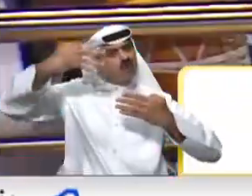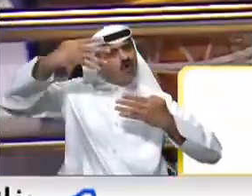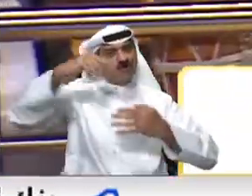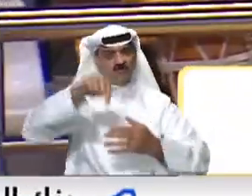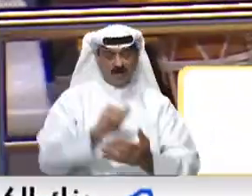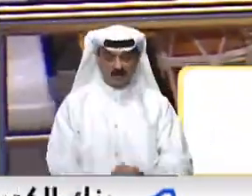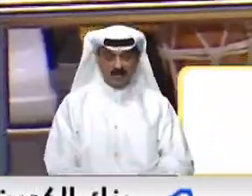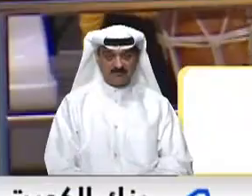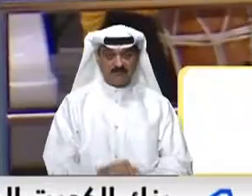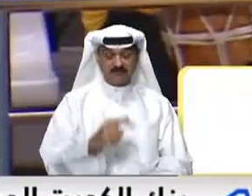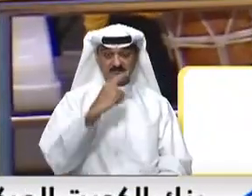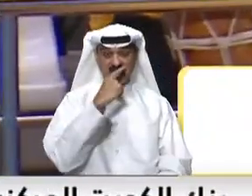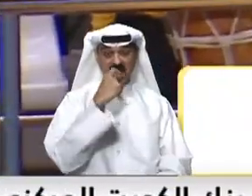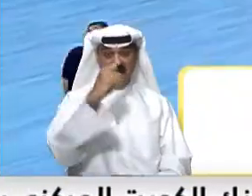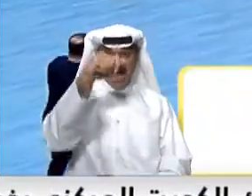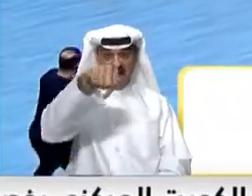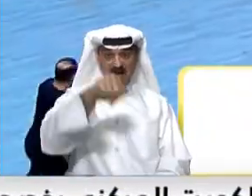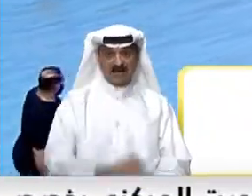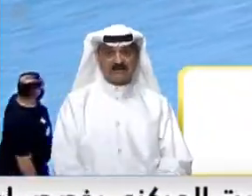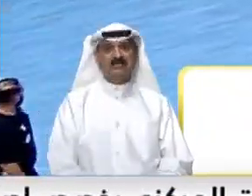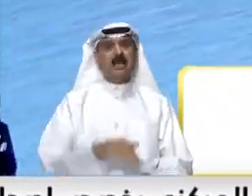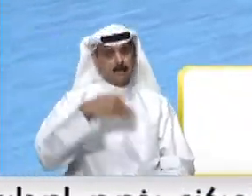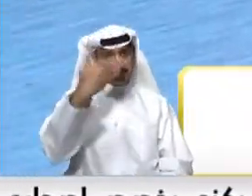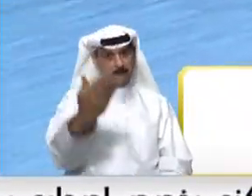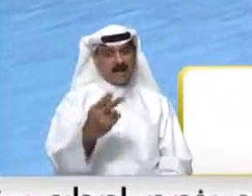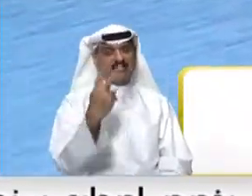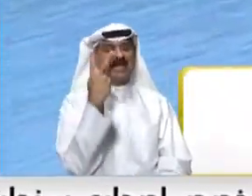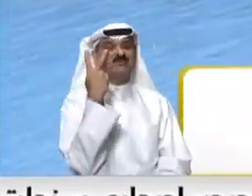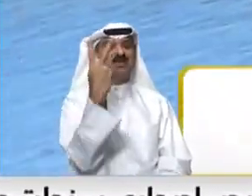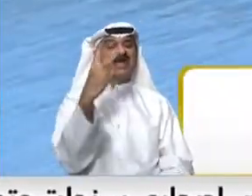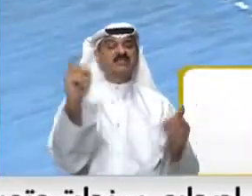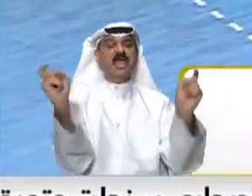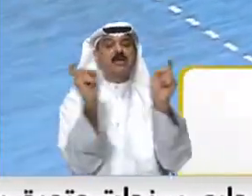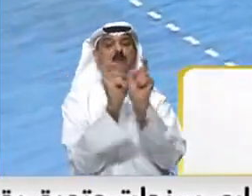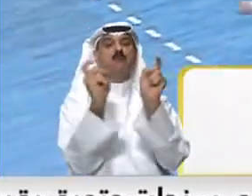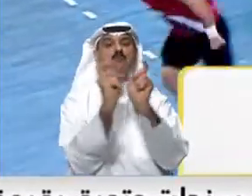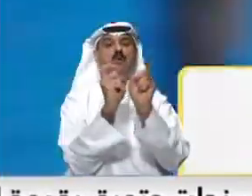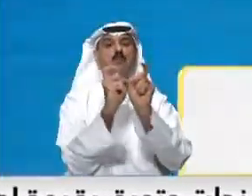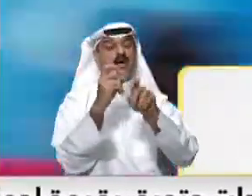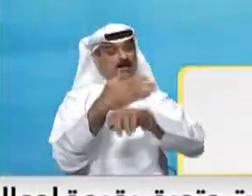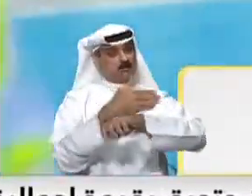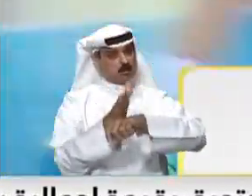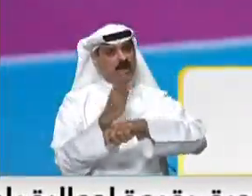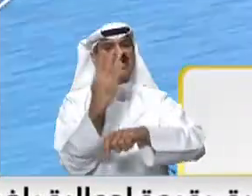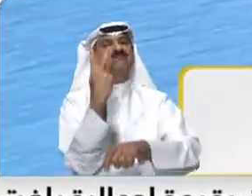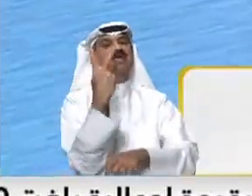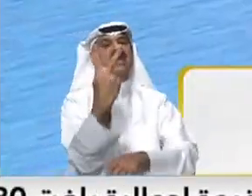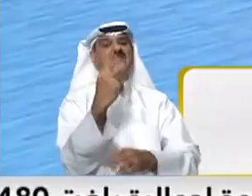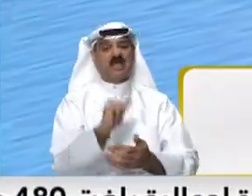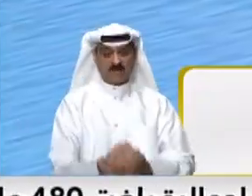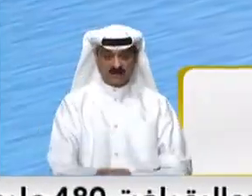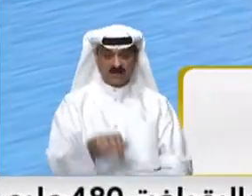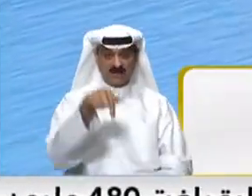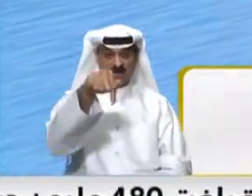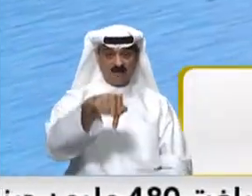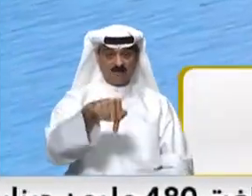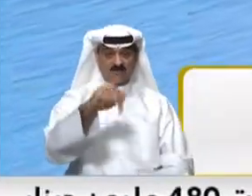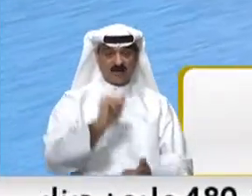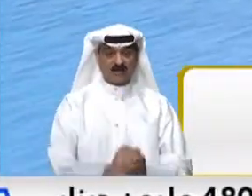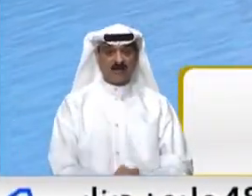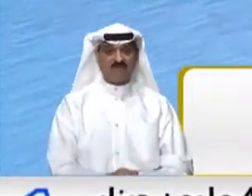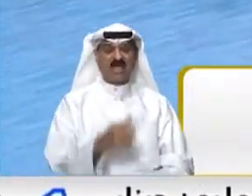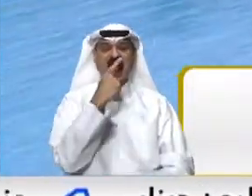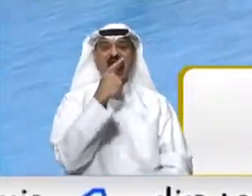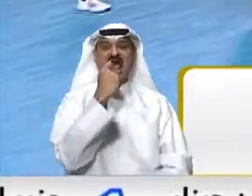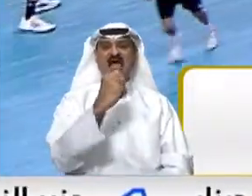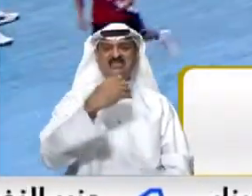سيما وأن القادسية لديه مباراتين مؤجلتين. الكتيبة القدساوية وبفارق 5 أهداف تجاوزت